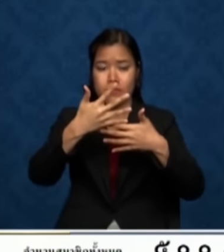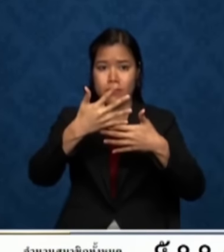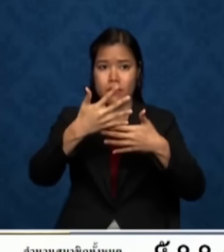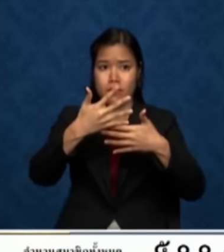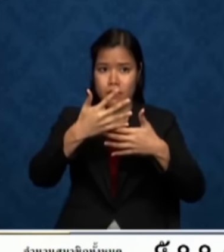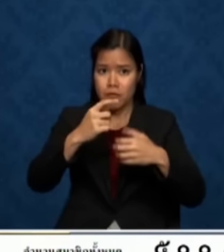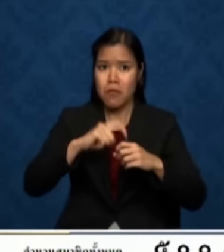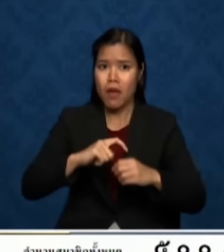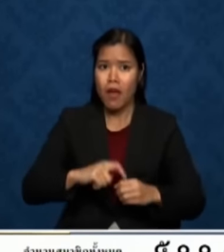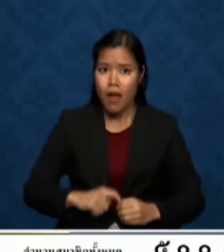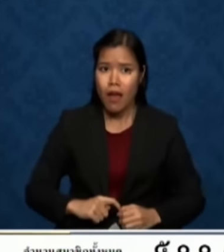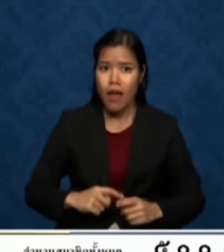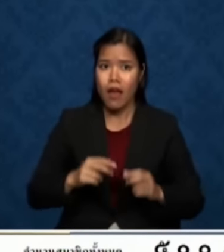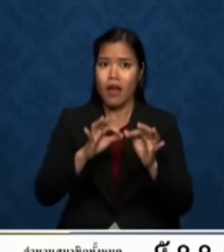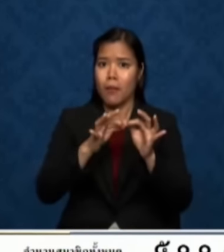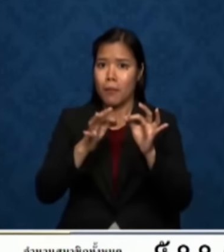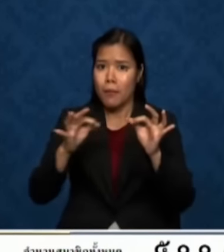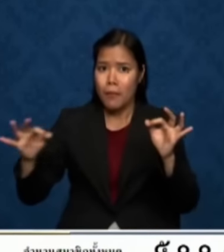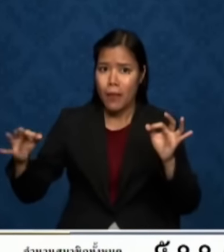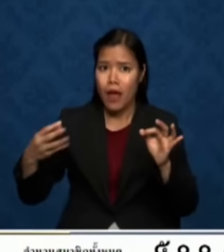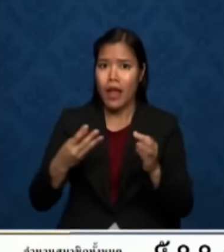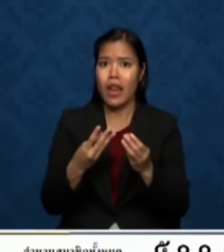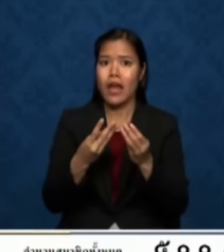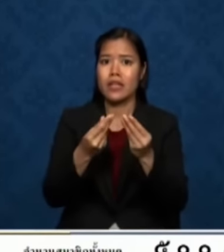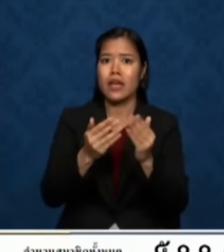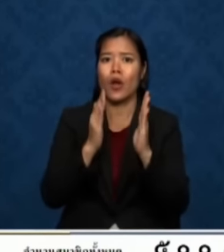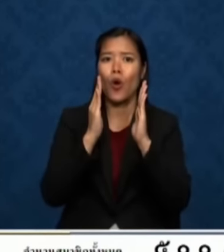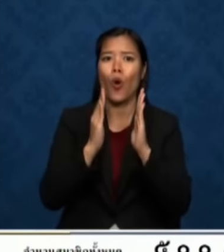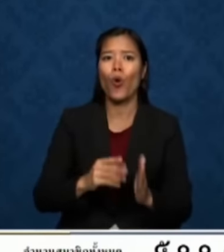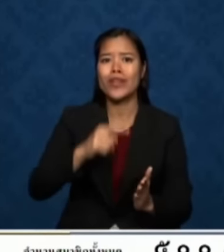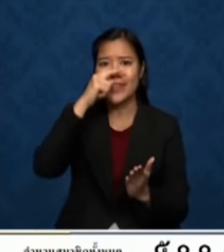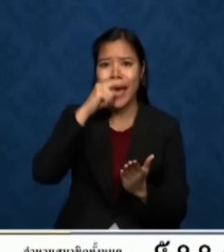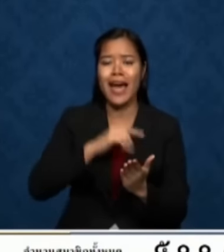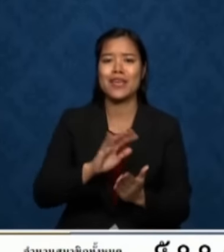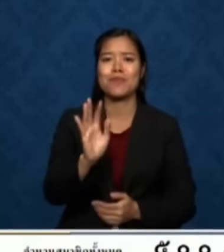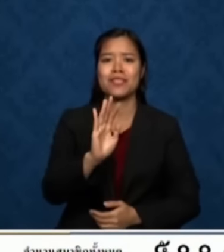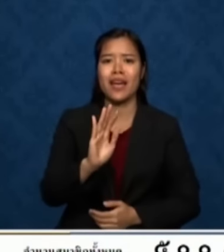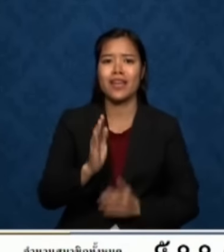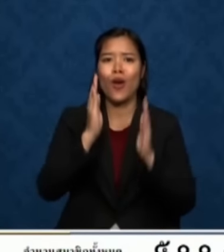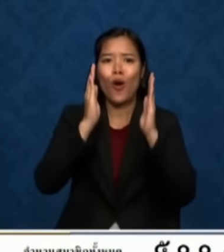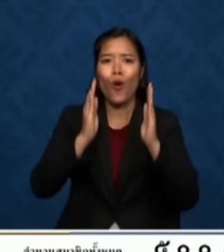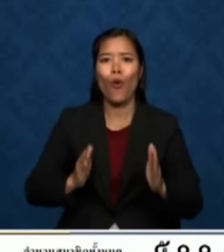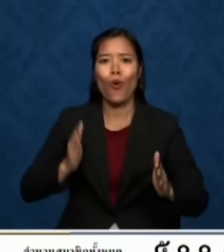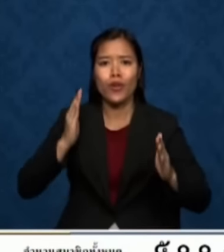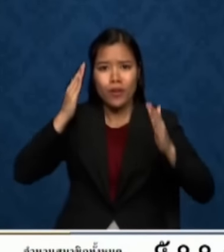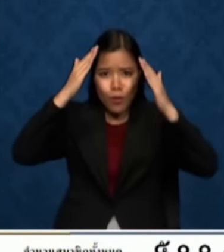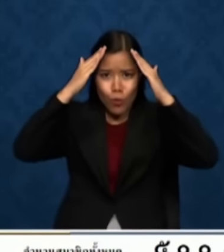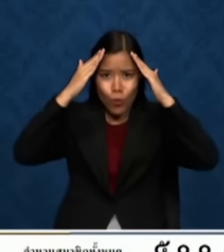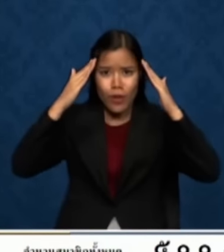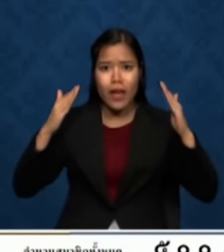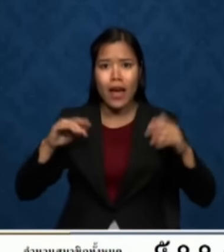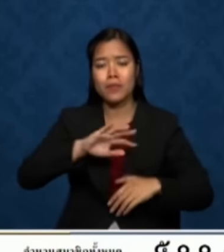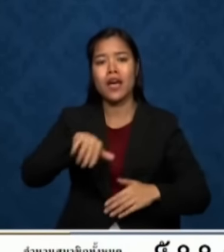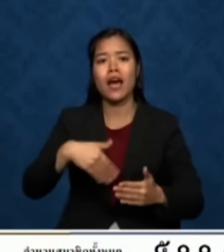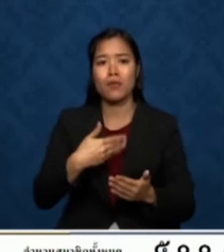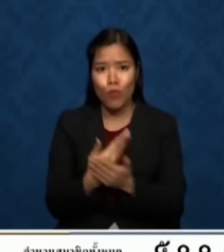ายละเอียดบัญชีสรุปว่าเอ้าเป็นคนเวียดนามทั้งหมดเลยค่ะแถมมีเวลาการมาคอมเมนต์เนี่ยแค่ช่วงเว